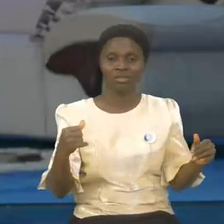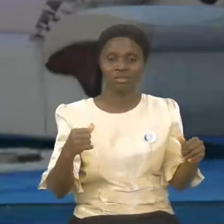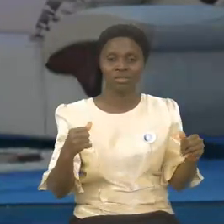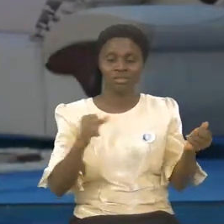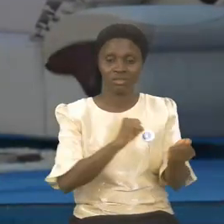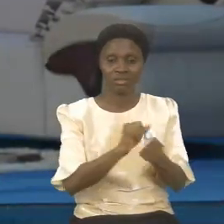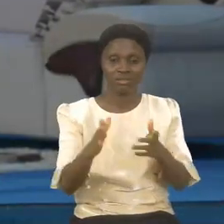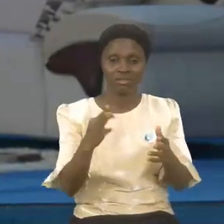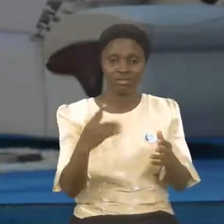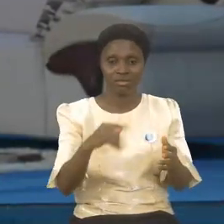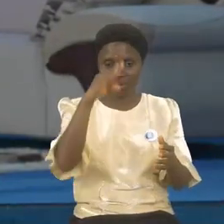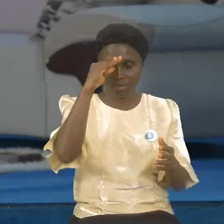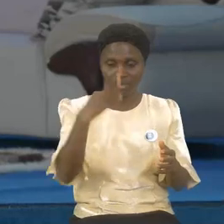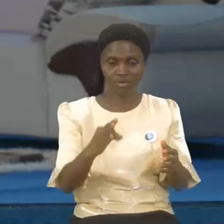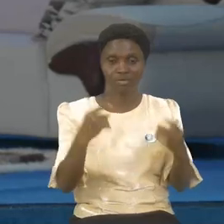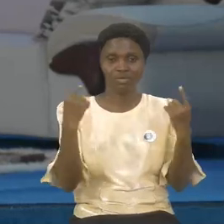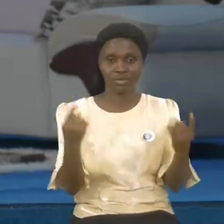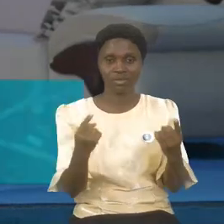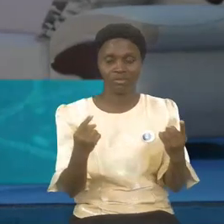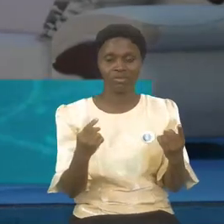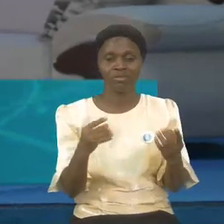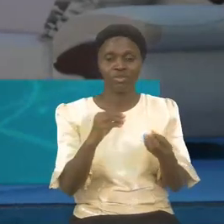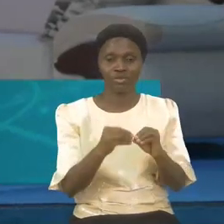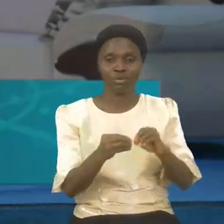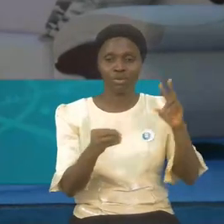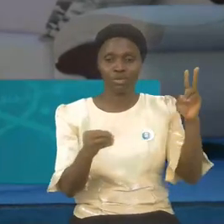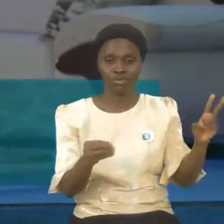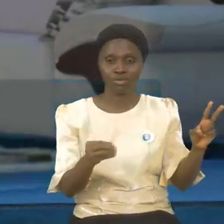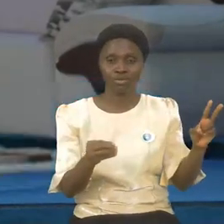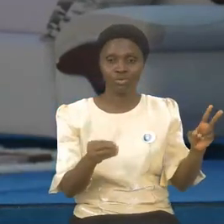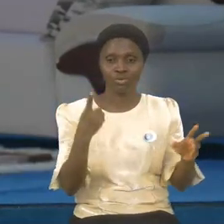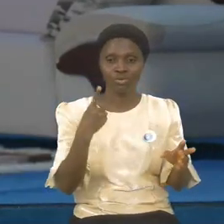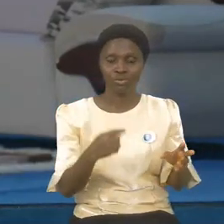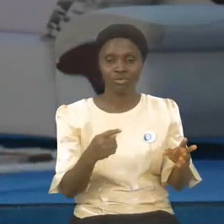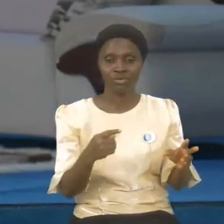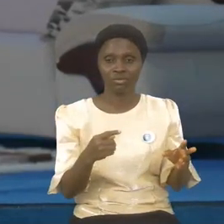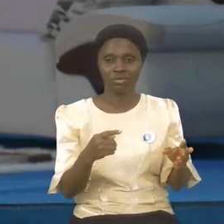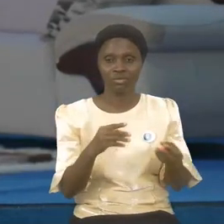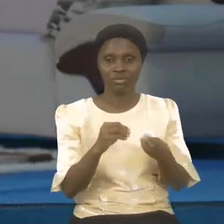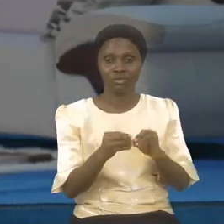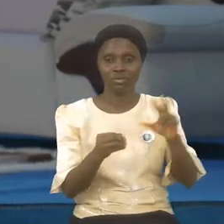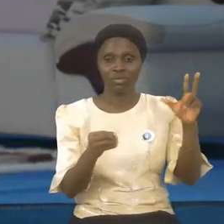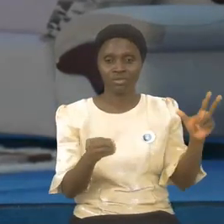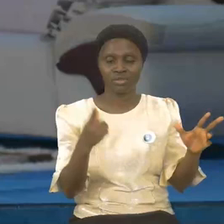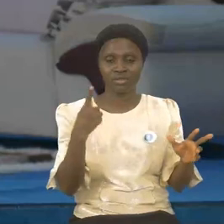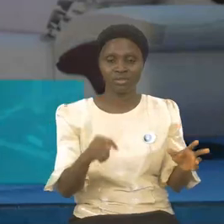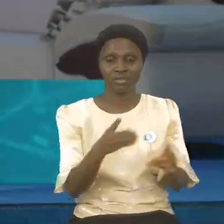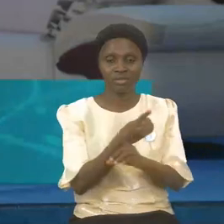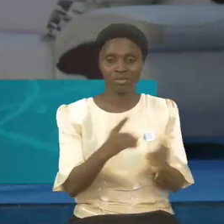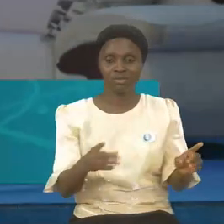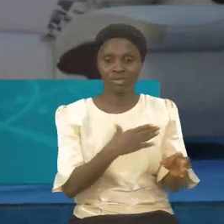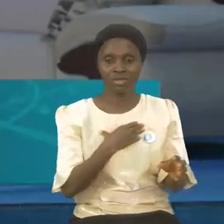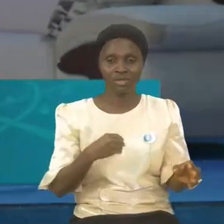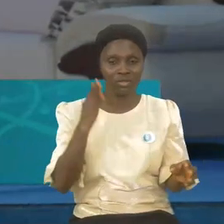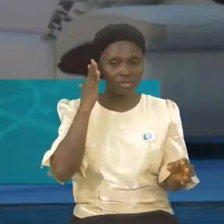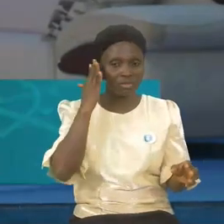dict et la domination du Fils de l'homme trois ici c'est la délivrance et la destinée